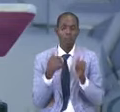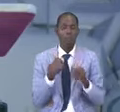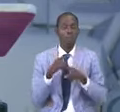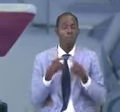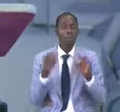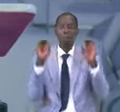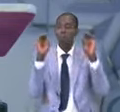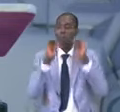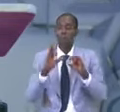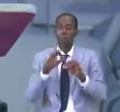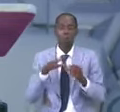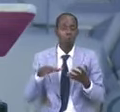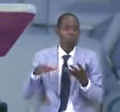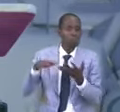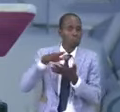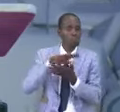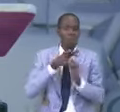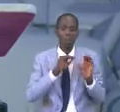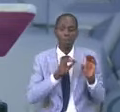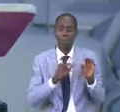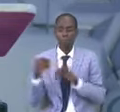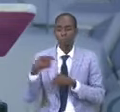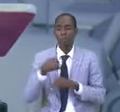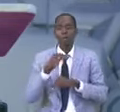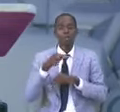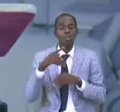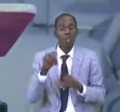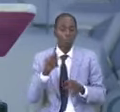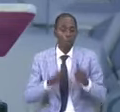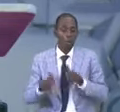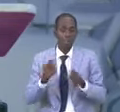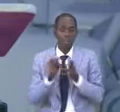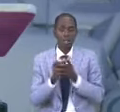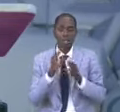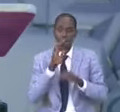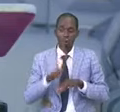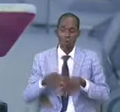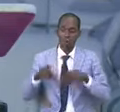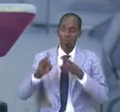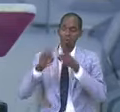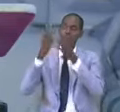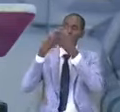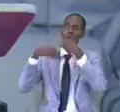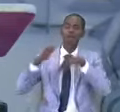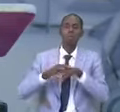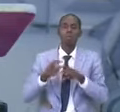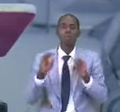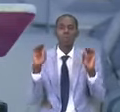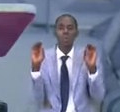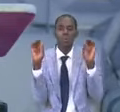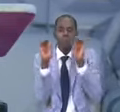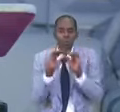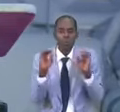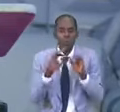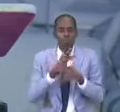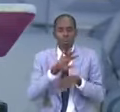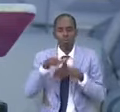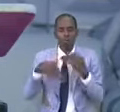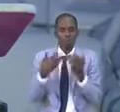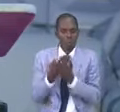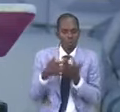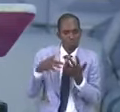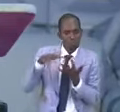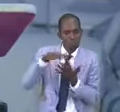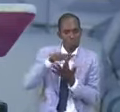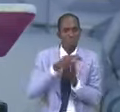tellement de ville en ville l'Esprit Saint m'avait que des liens des tribulations maintenant mais je le fais pour moi aucun cas de ma vie ceux qui sont liés pour le ciel je ne fais aucun